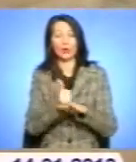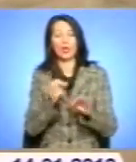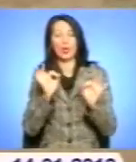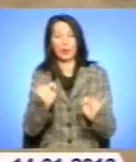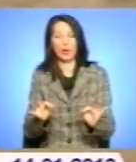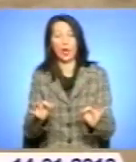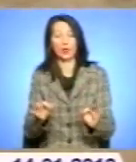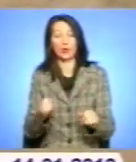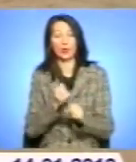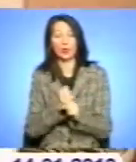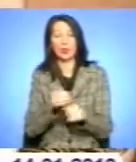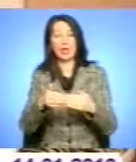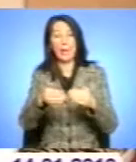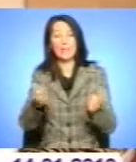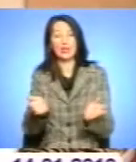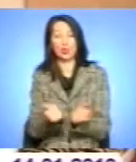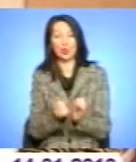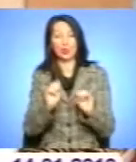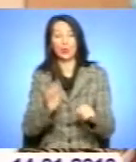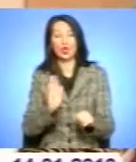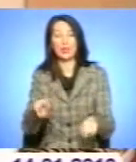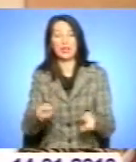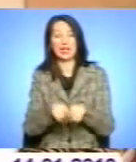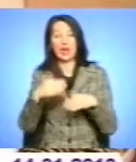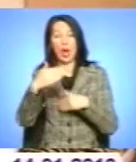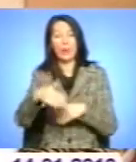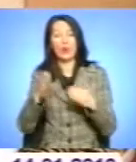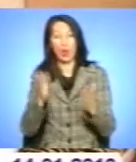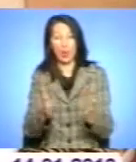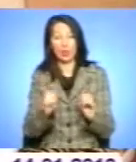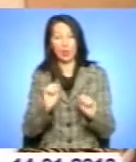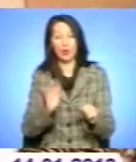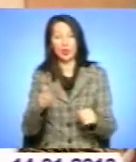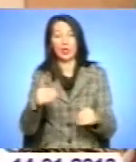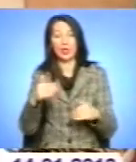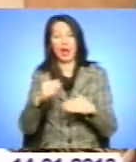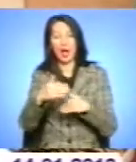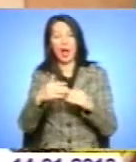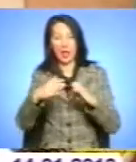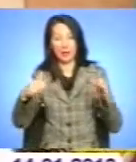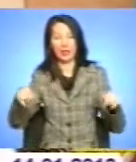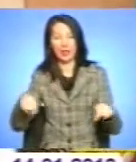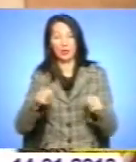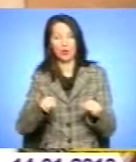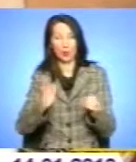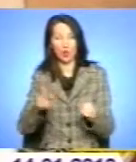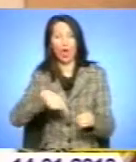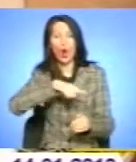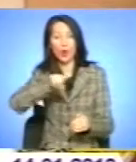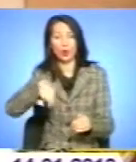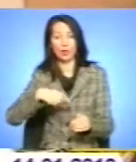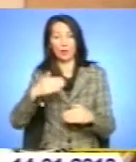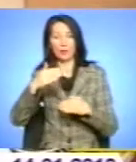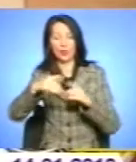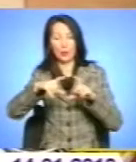пісочницю. Може бути така прямокутна, може бути квадратна і може бути кругла. Прямокутна вона